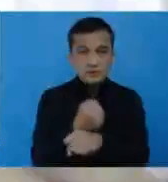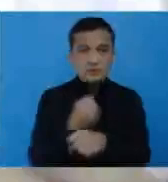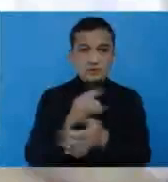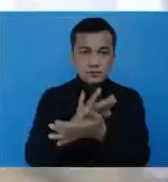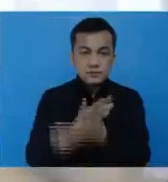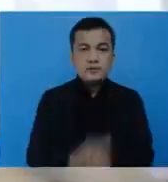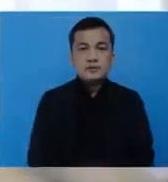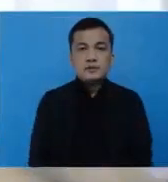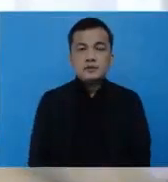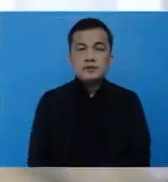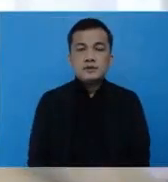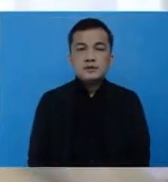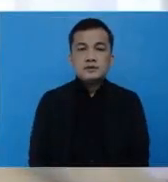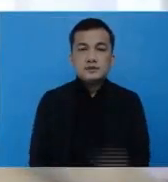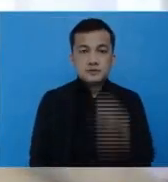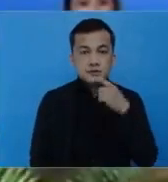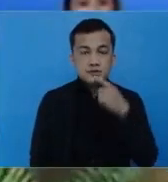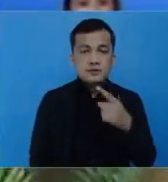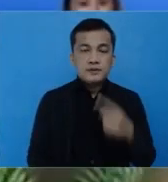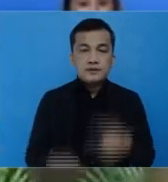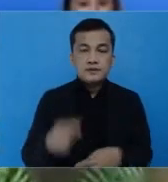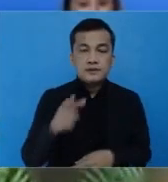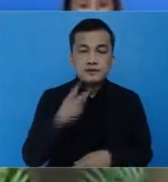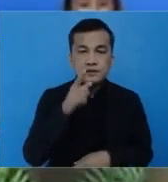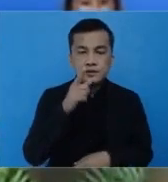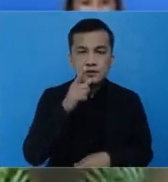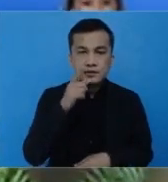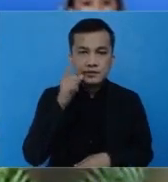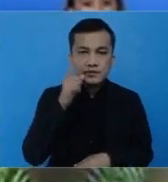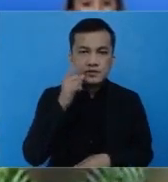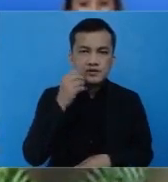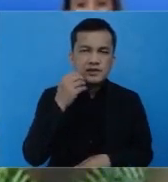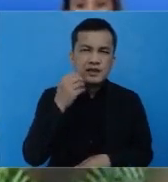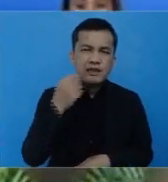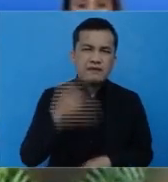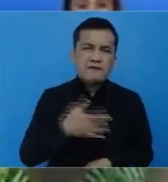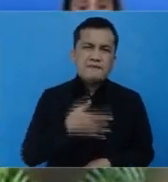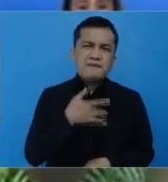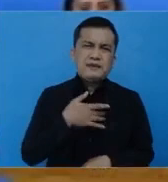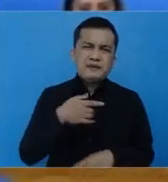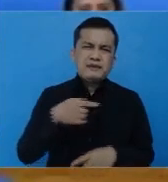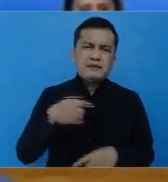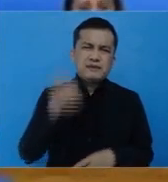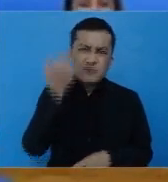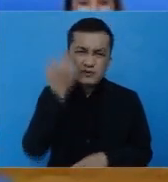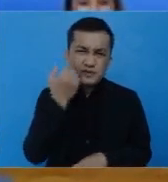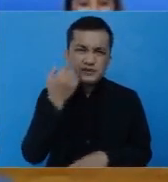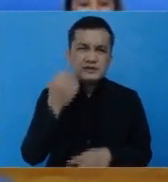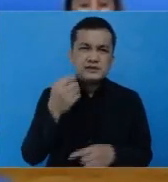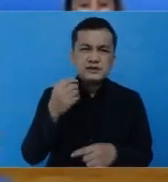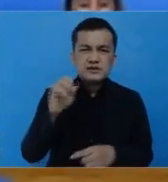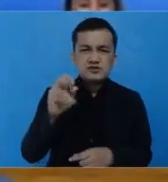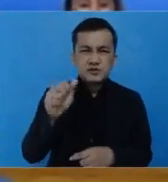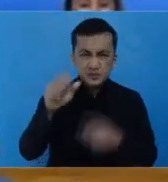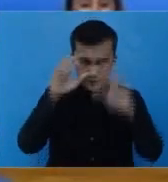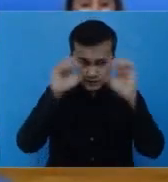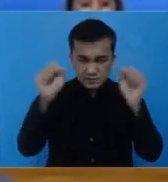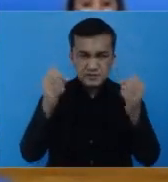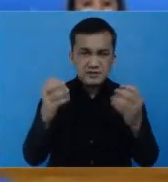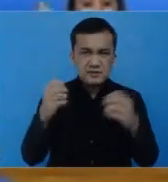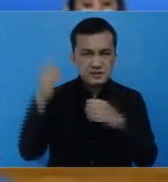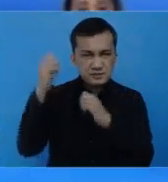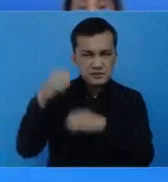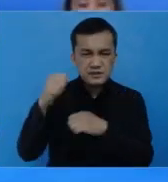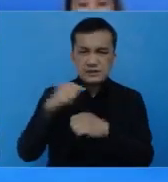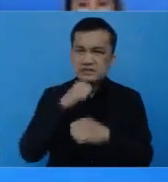Inamin naman ni Robredo na nabitin siya sa sona ng Pangulo noong Lunes. Marami raw kasi siyang i-expect pero hindi natalakay.